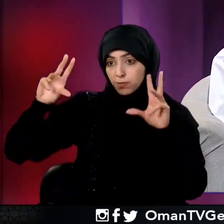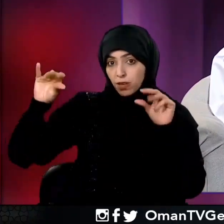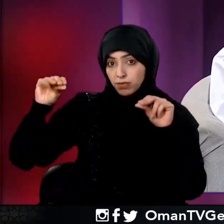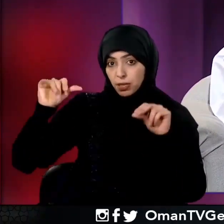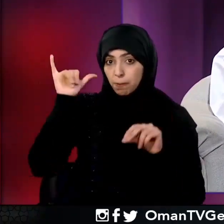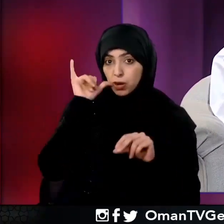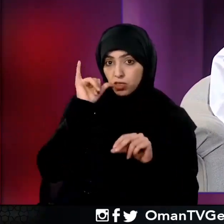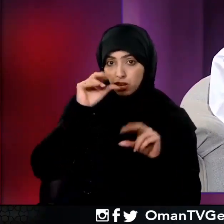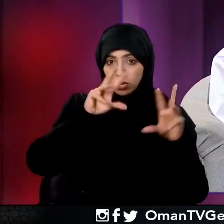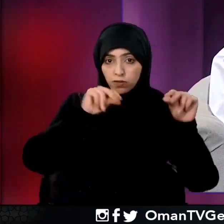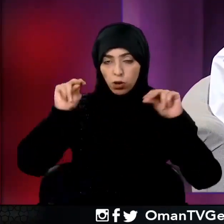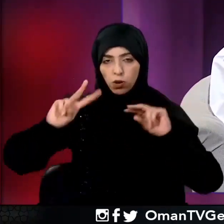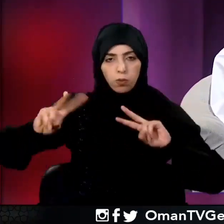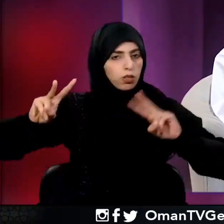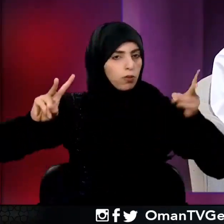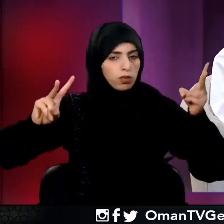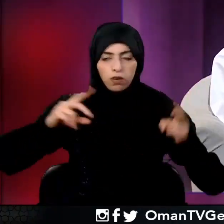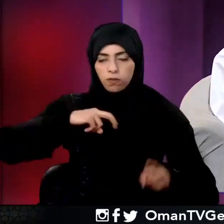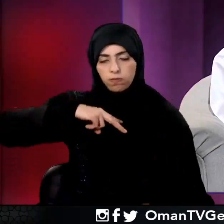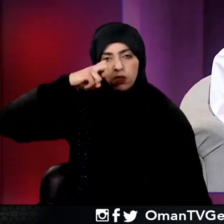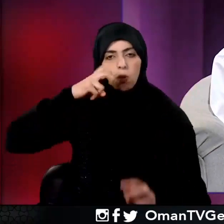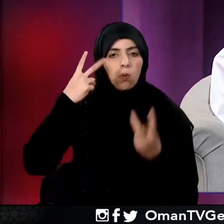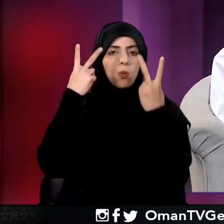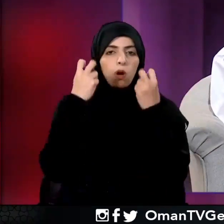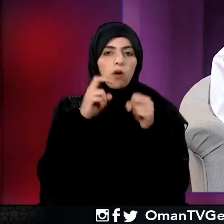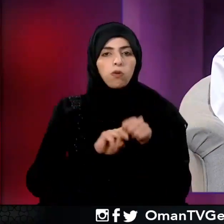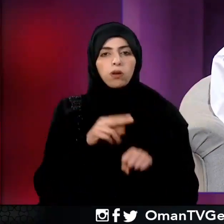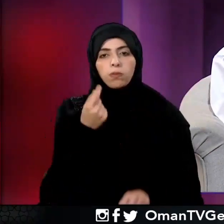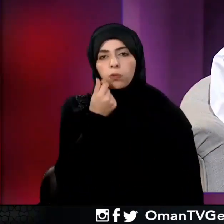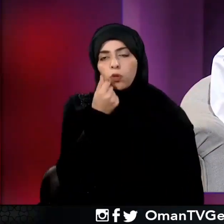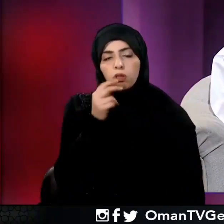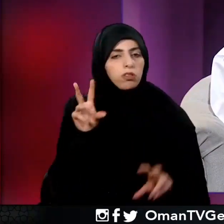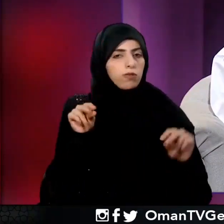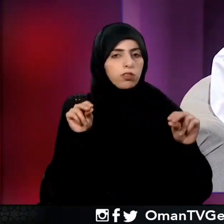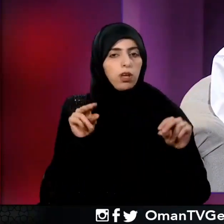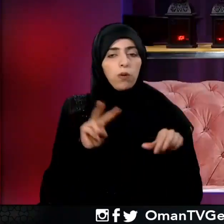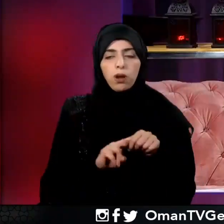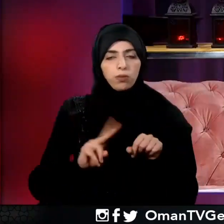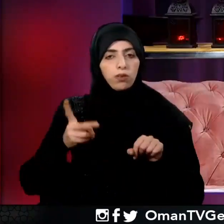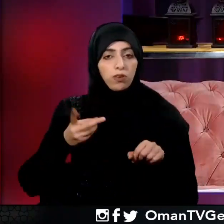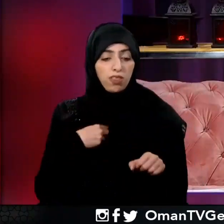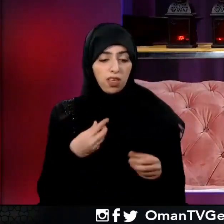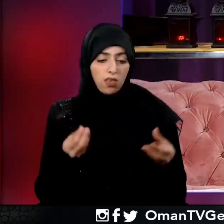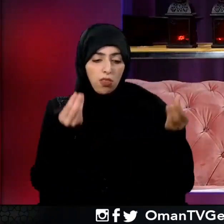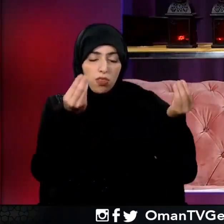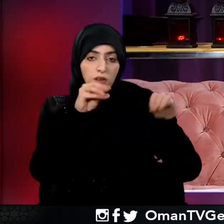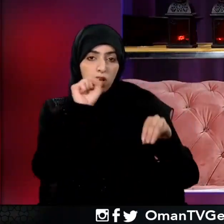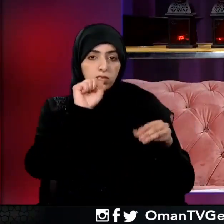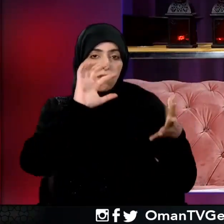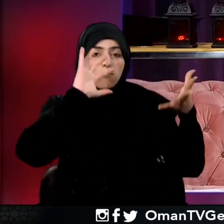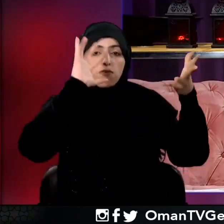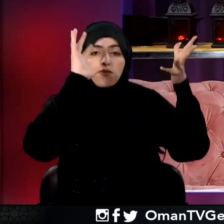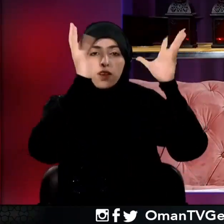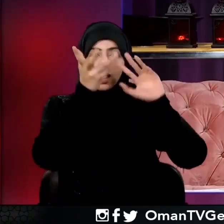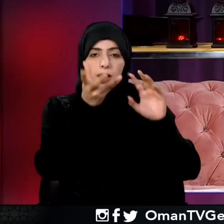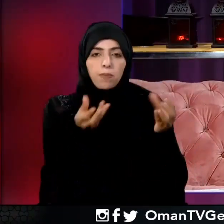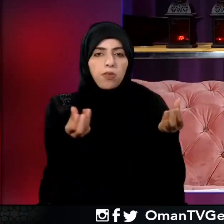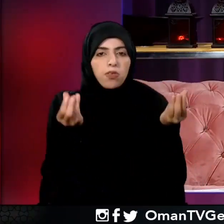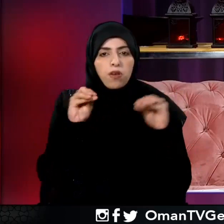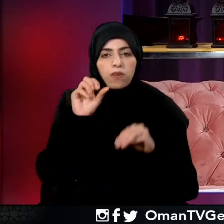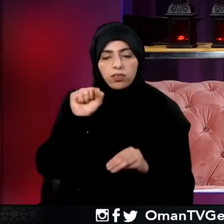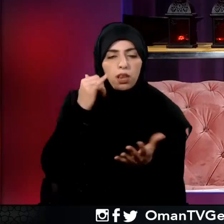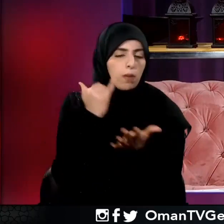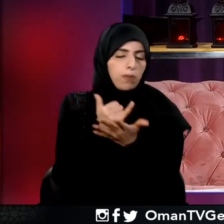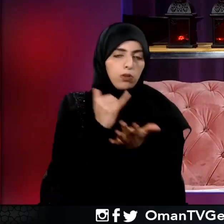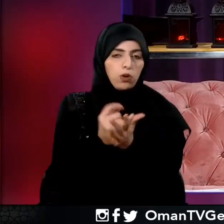الأوروبية في هذا المجال فقدان الشم وحاسة التذوق أو في تطابق، وهذا أيضا رح يكون إضافة للدراسات العالمية تقدموها من خلالكم